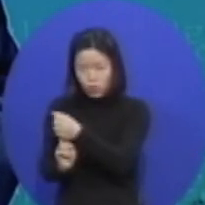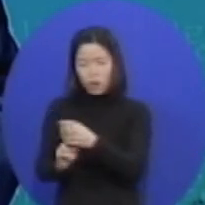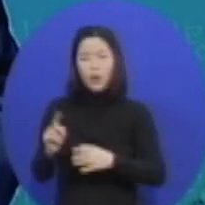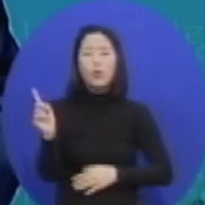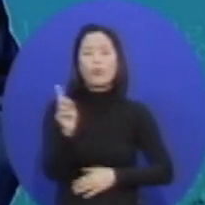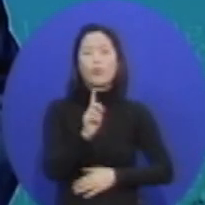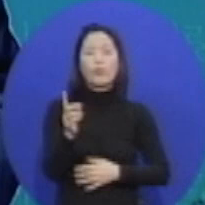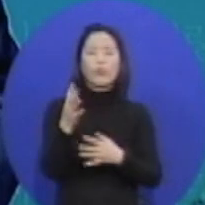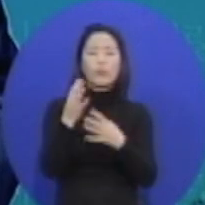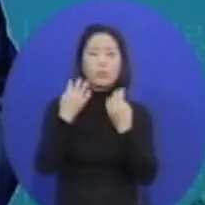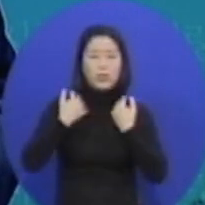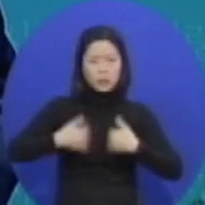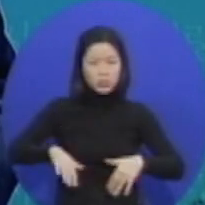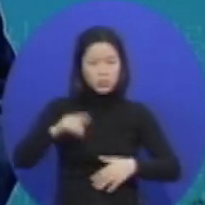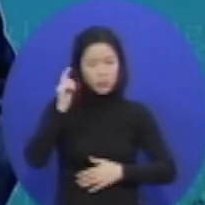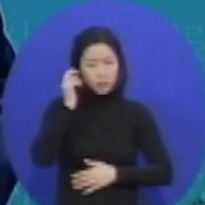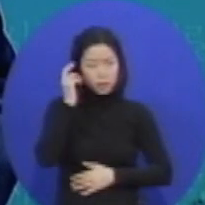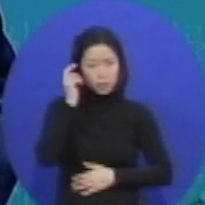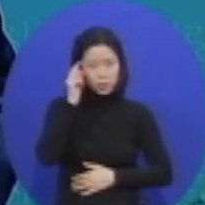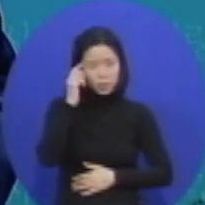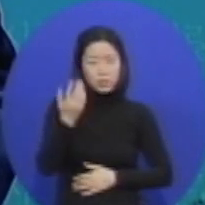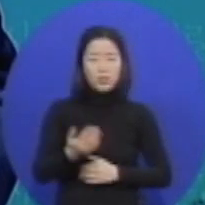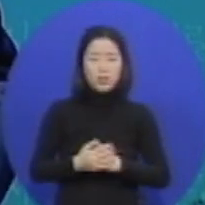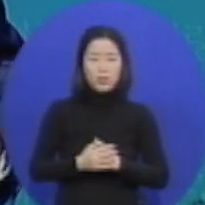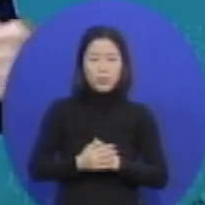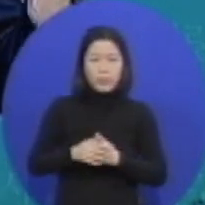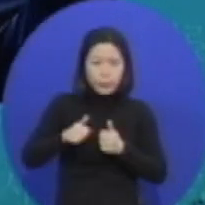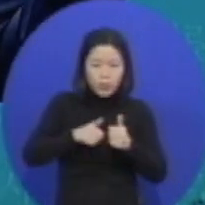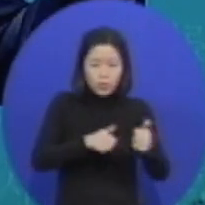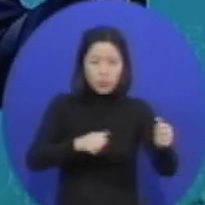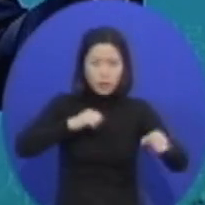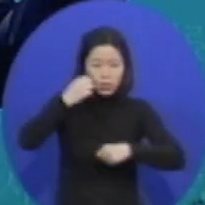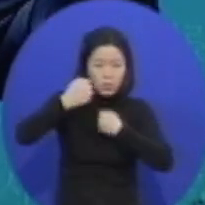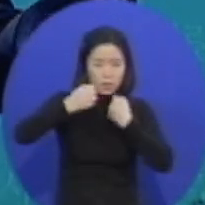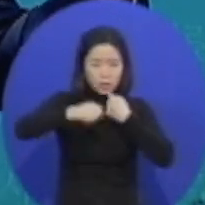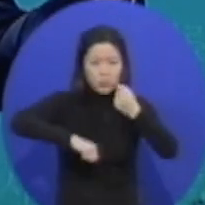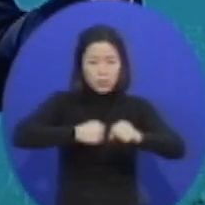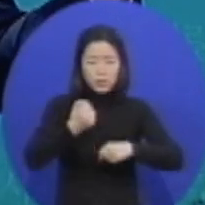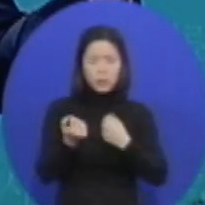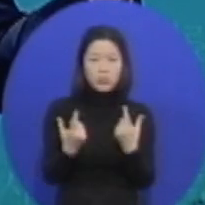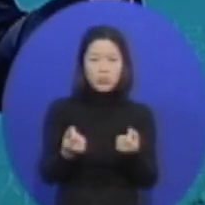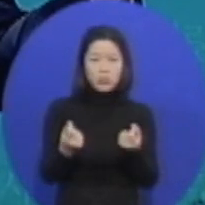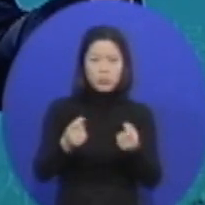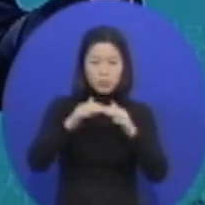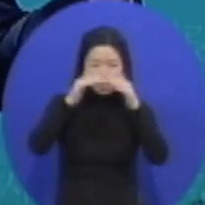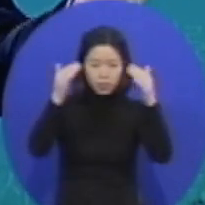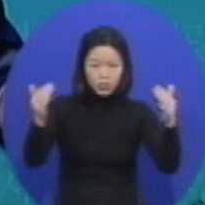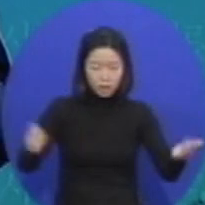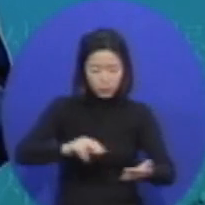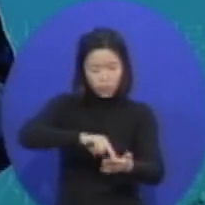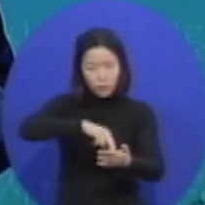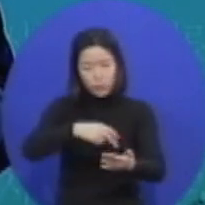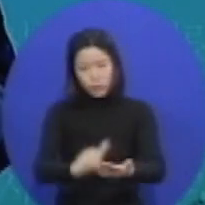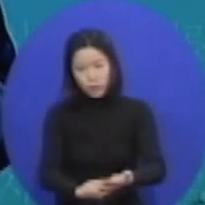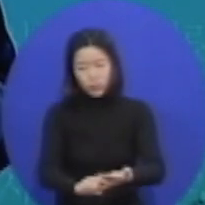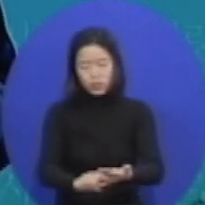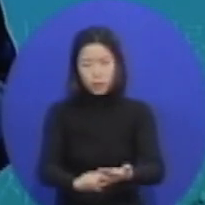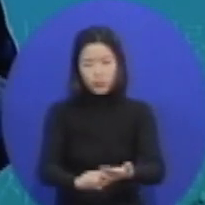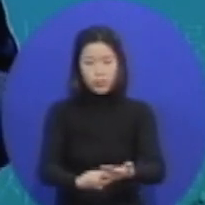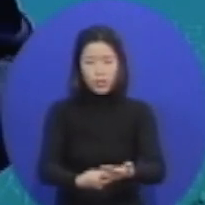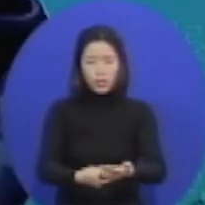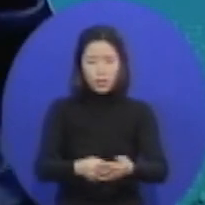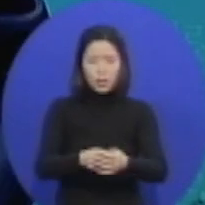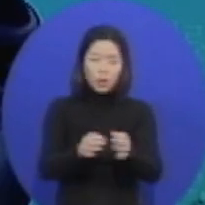찾겠으니까 쫓기는 짐승처럼 굴속에 들어가 적으나 쓰러졌어요 한참을 있다가